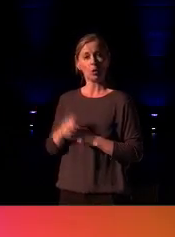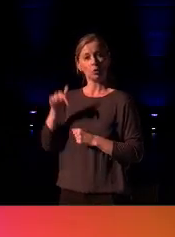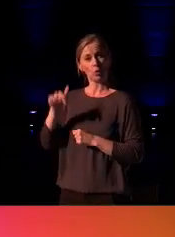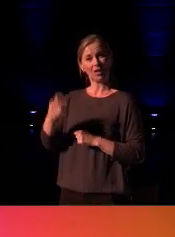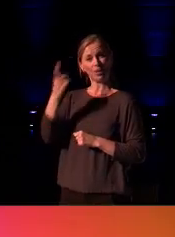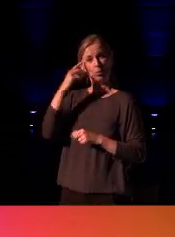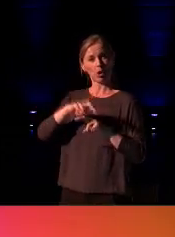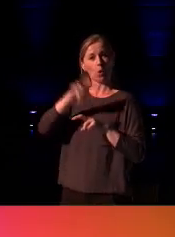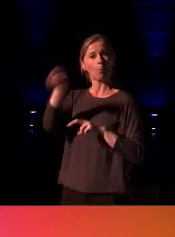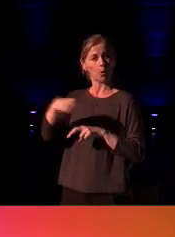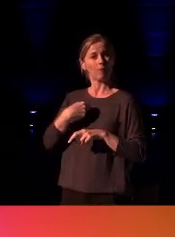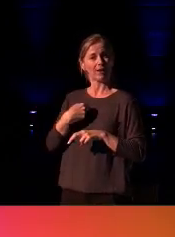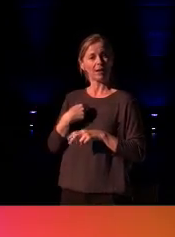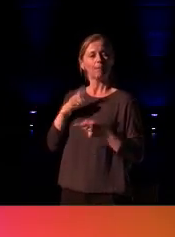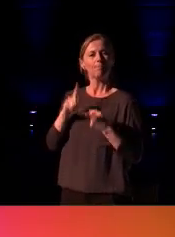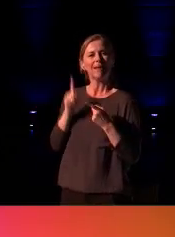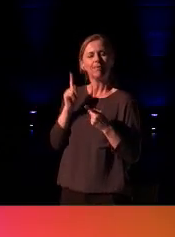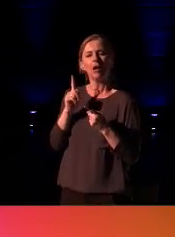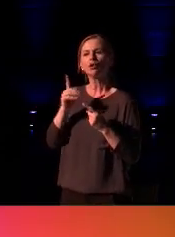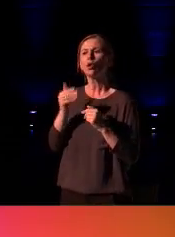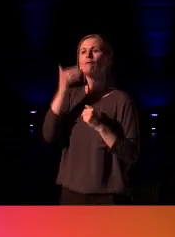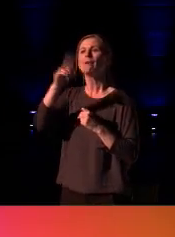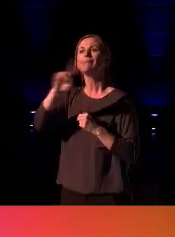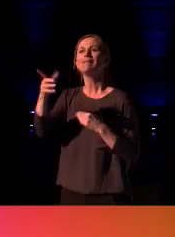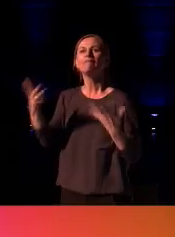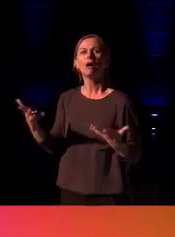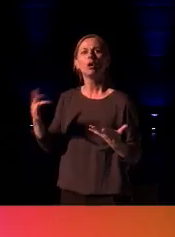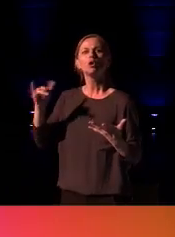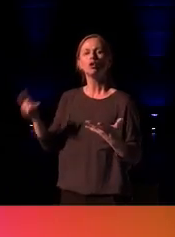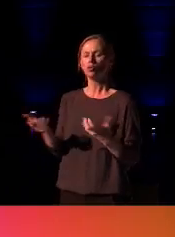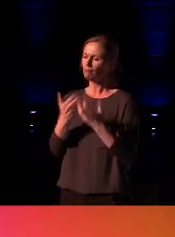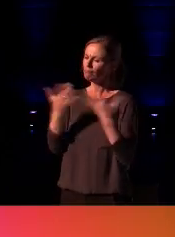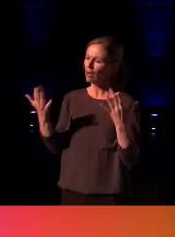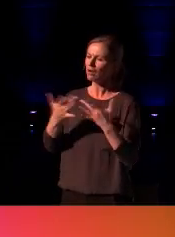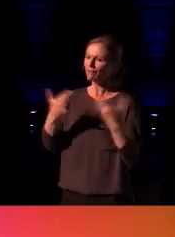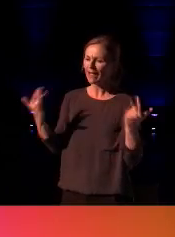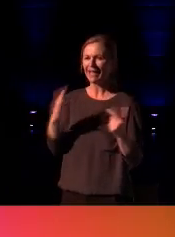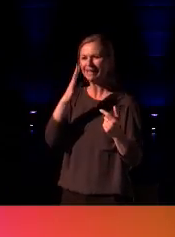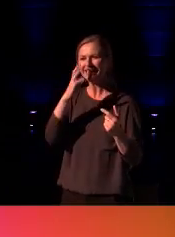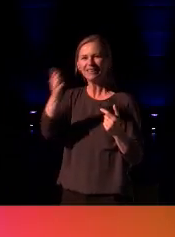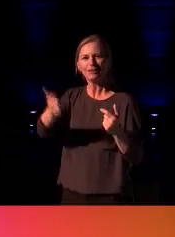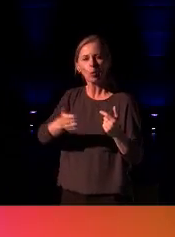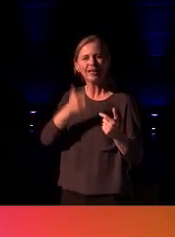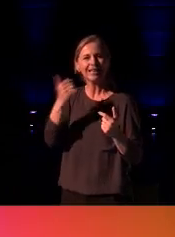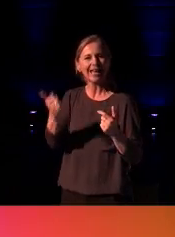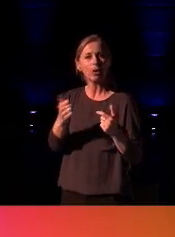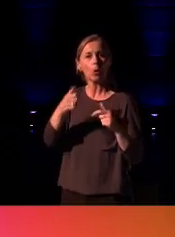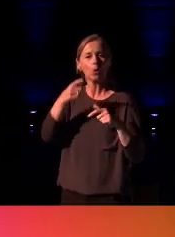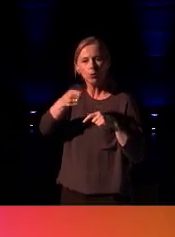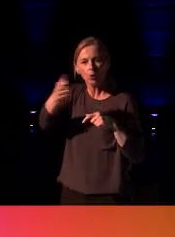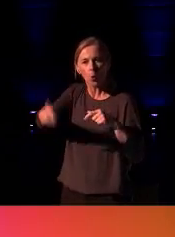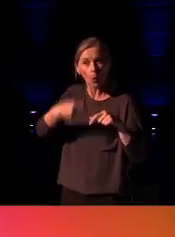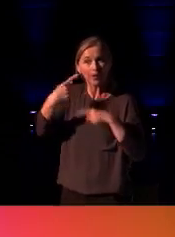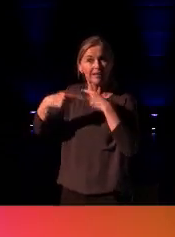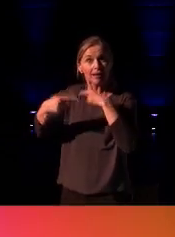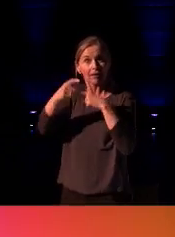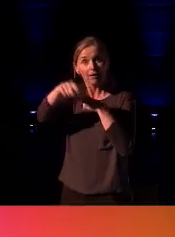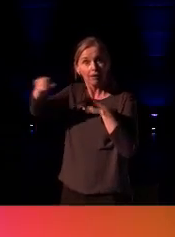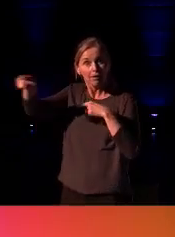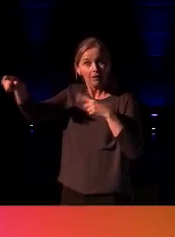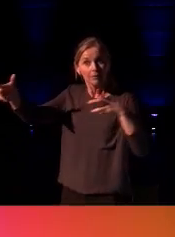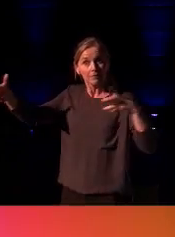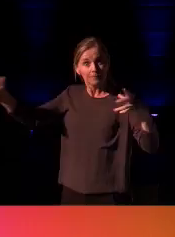skal bare hoppe over. Det som møter oss I fremtiden jo mange flere 90-åringer og 100-åringer,